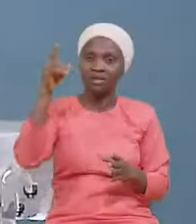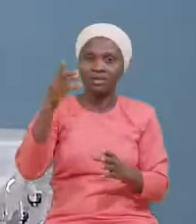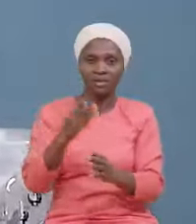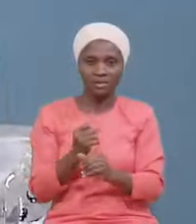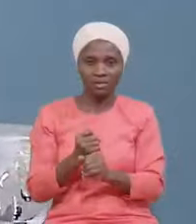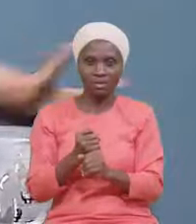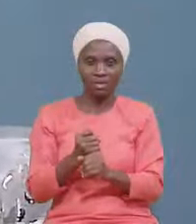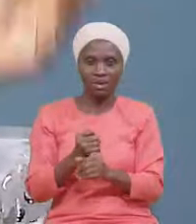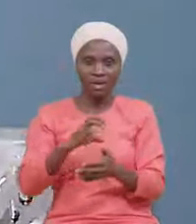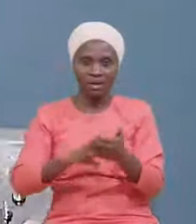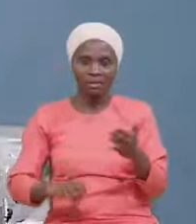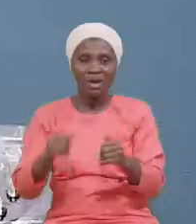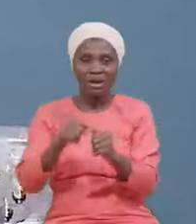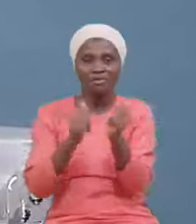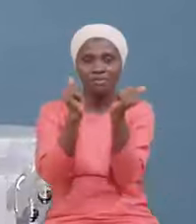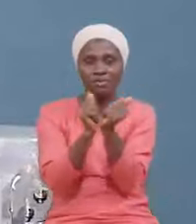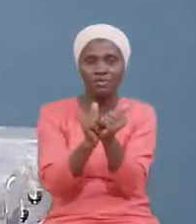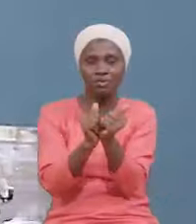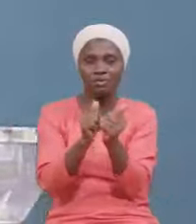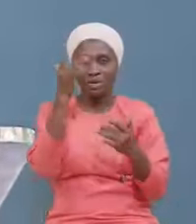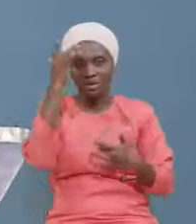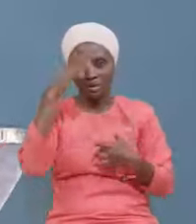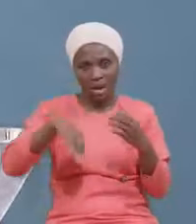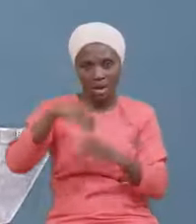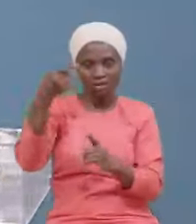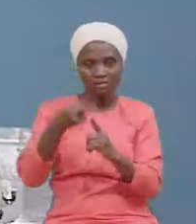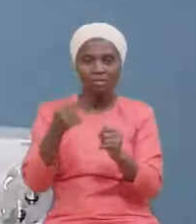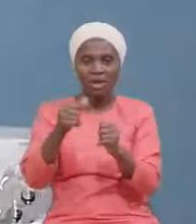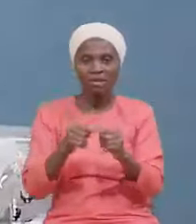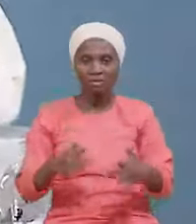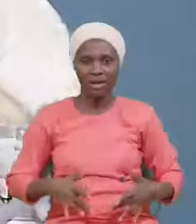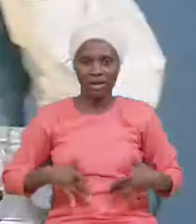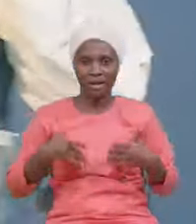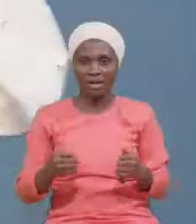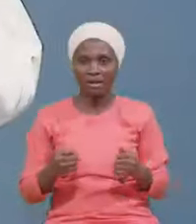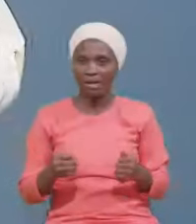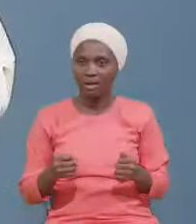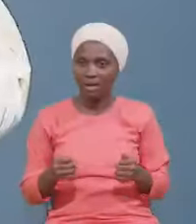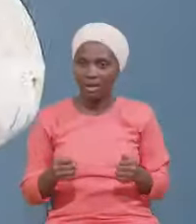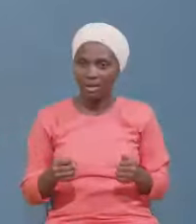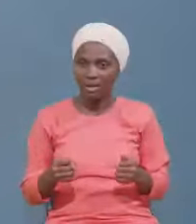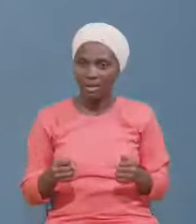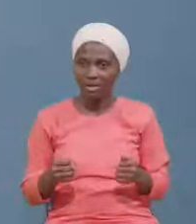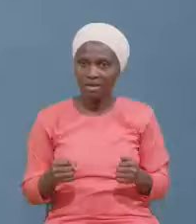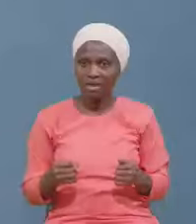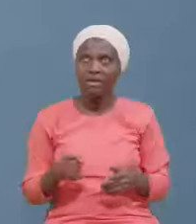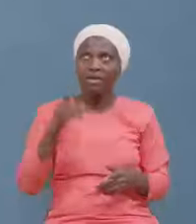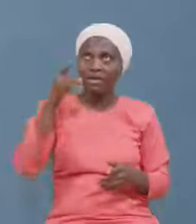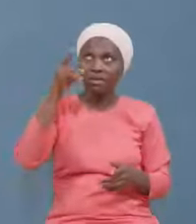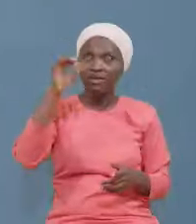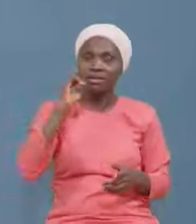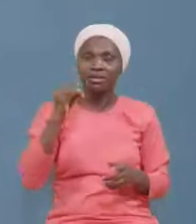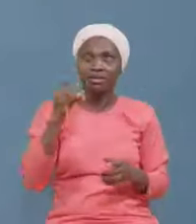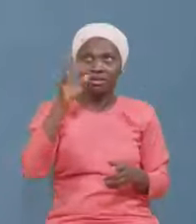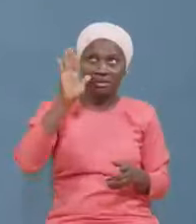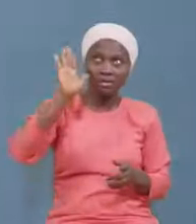every yoke of sickness in every life. ప్రతి జీవితములో రోగపు కాడిని విరగొట్టి వేస్తాడు. His liberation